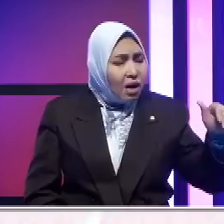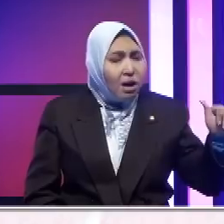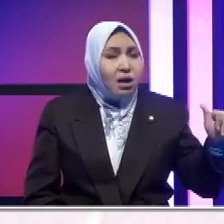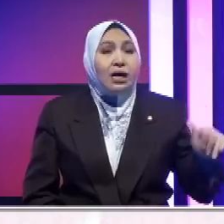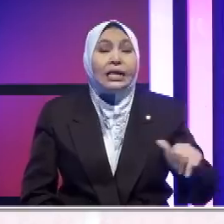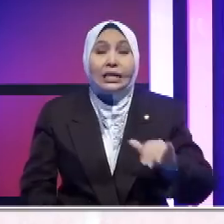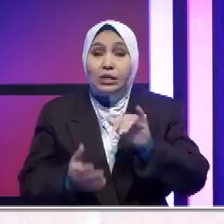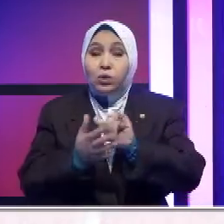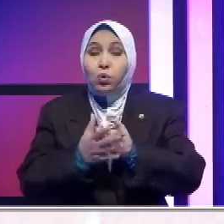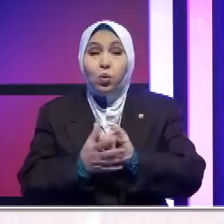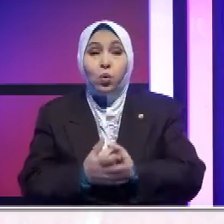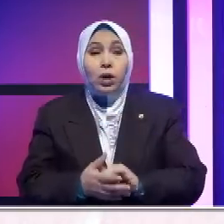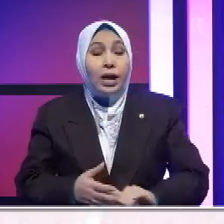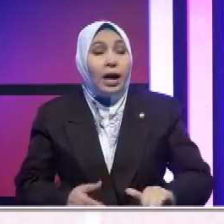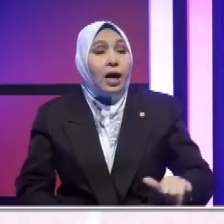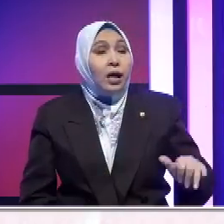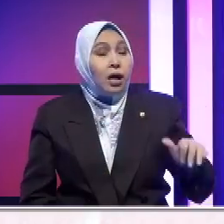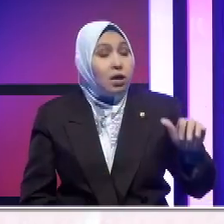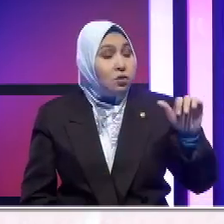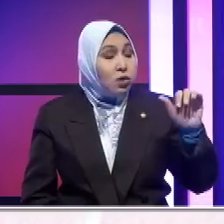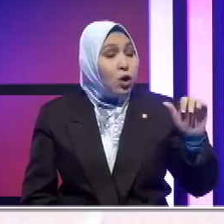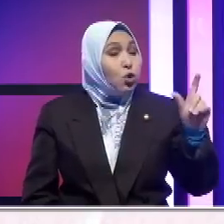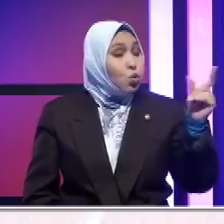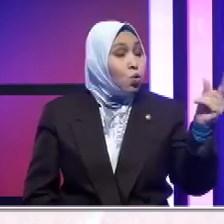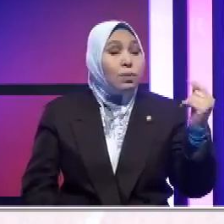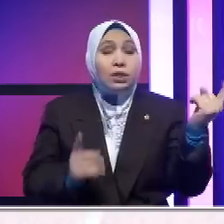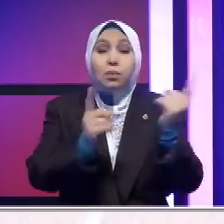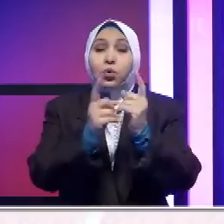yang pertama, nun bertemu dengan ya. Yang kedua,